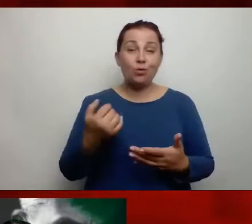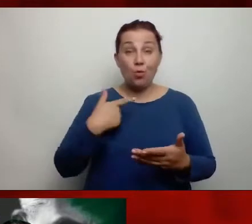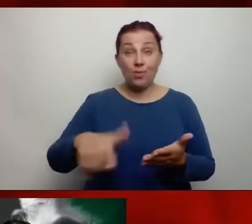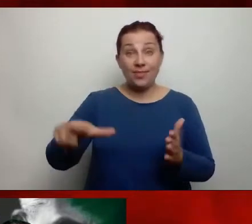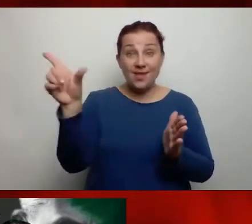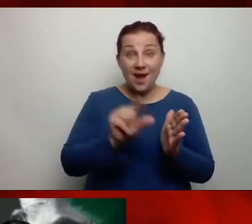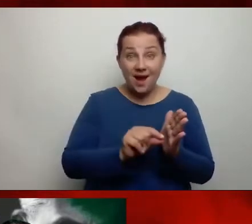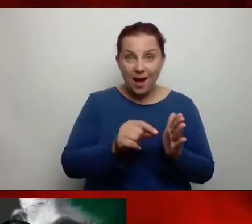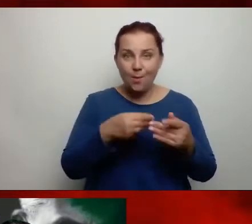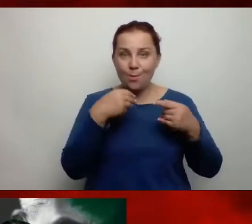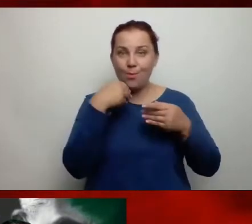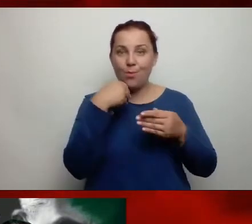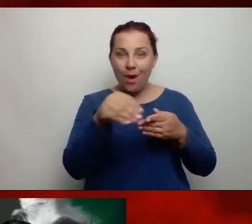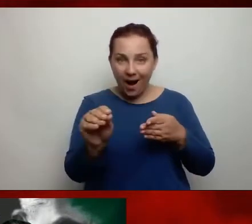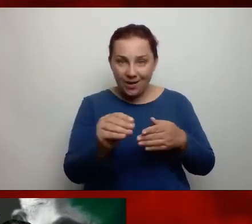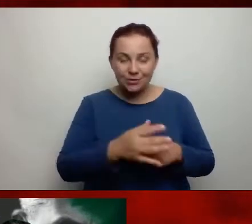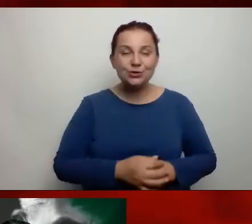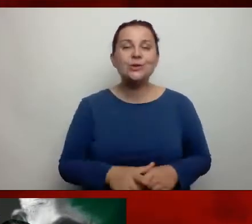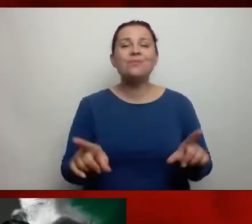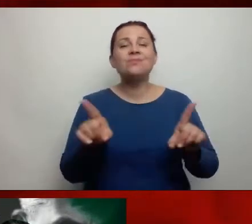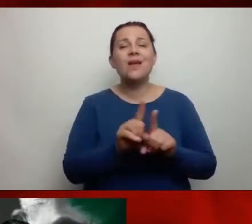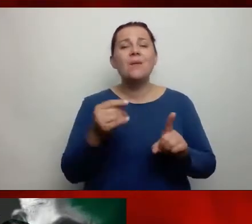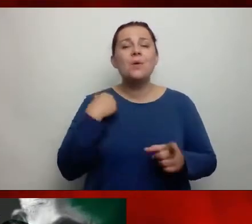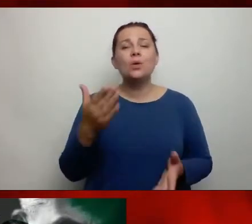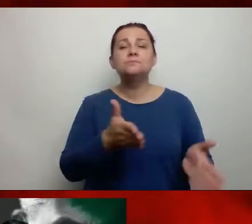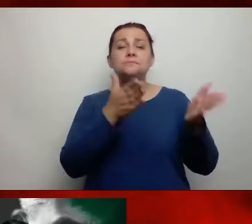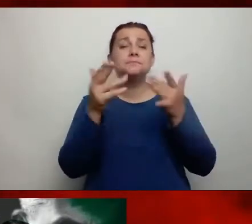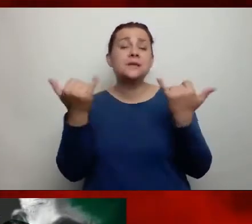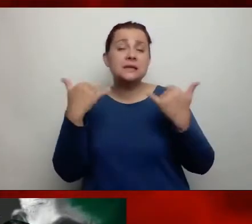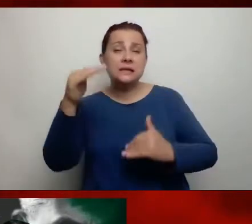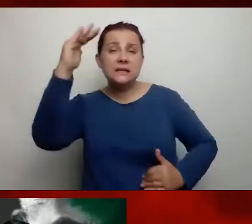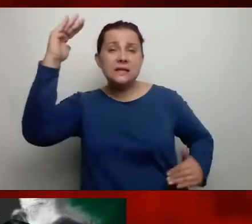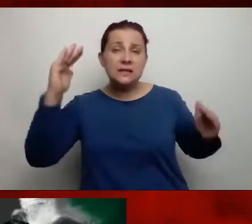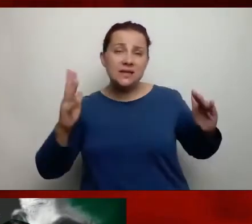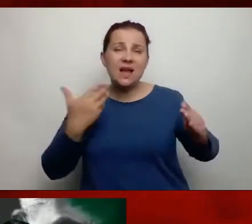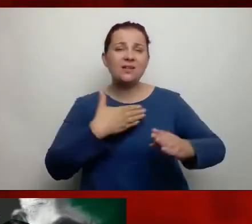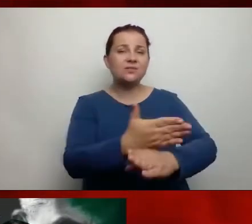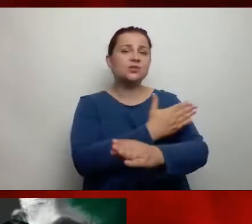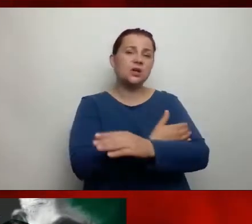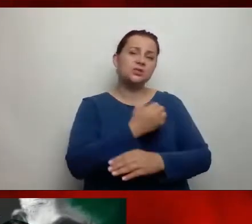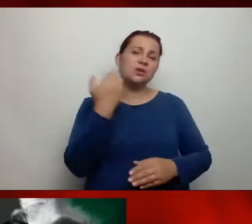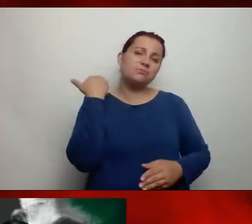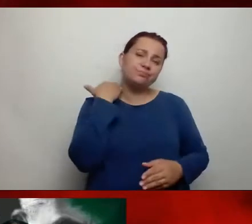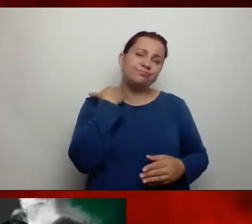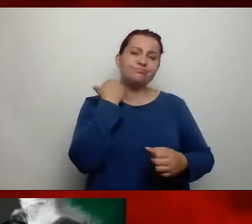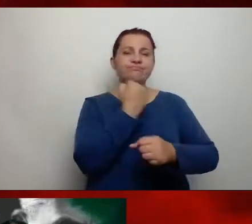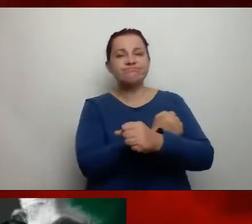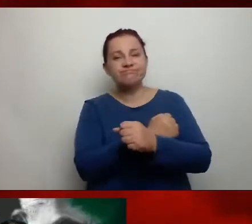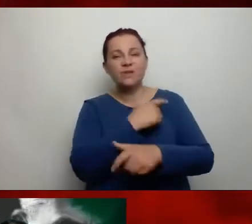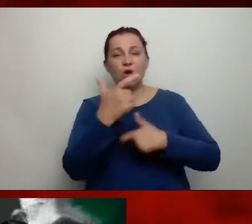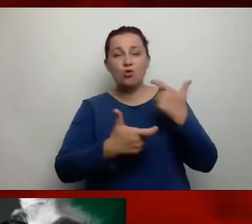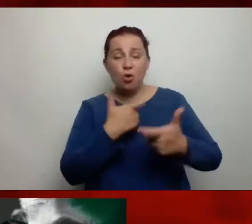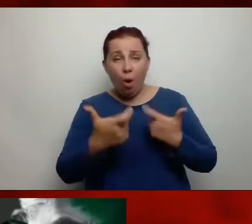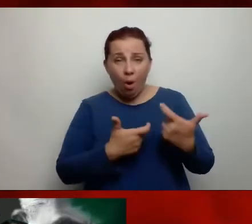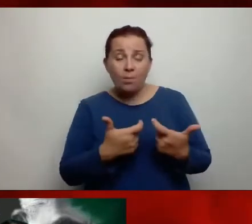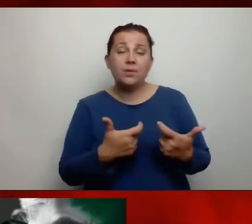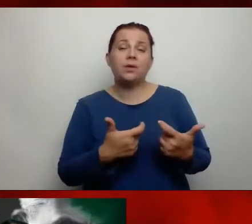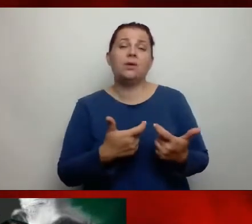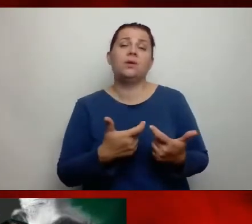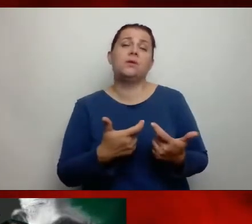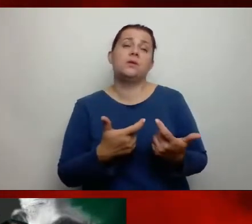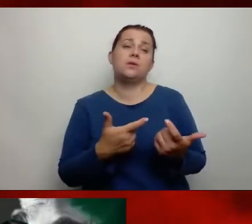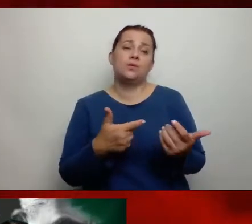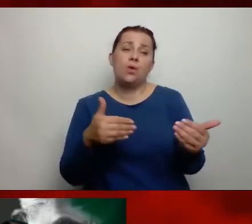tańsze. I były też takie robione pod wpływem używek, ale pamiętajmy, że wtedy można było